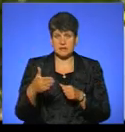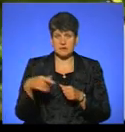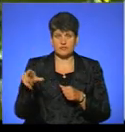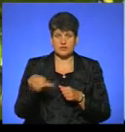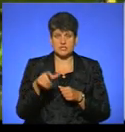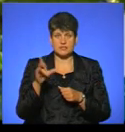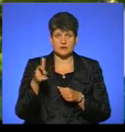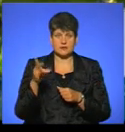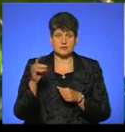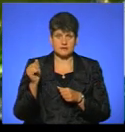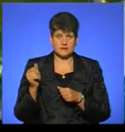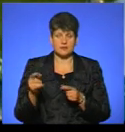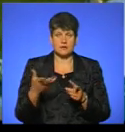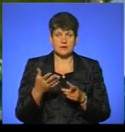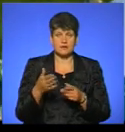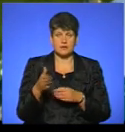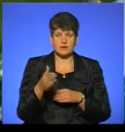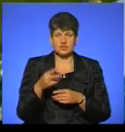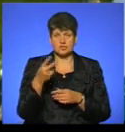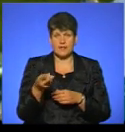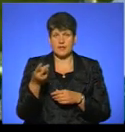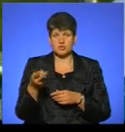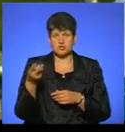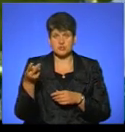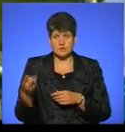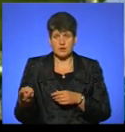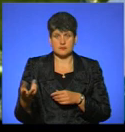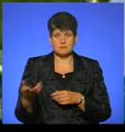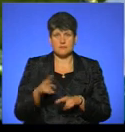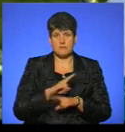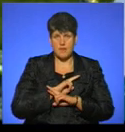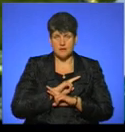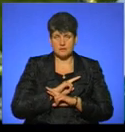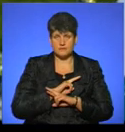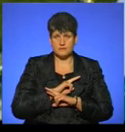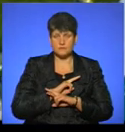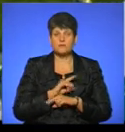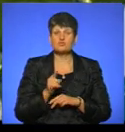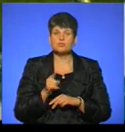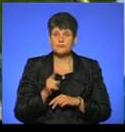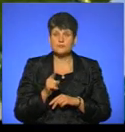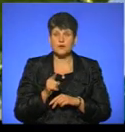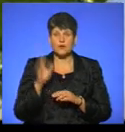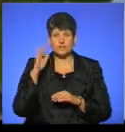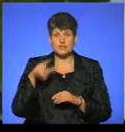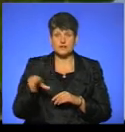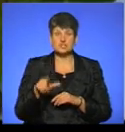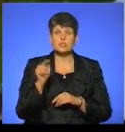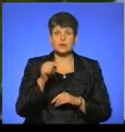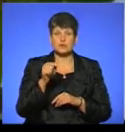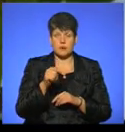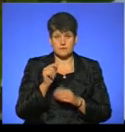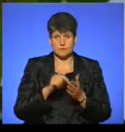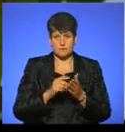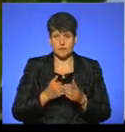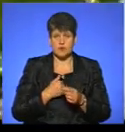Такі окараші лежать на берегу, мертві. Від чого воно? От тут вода тече і туди попадає. А в нас то